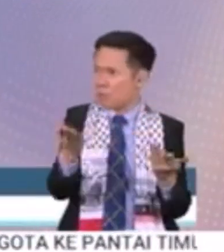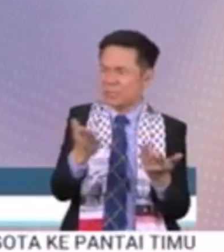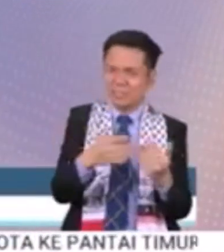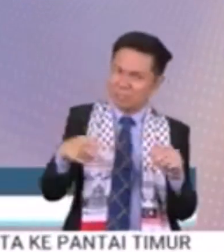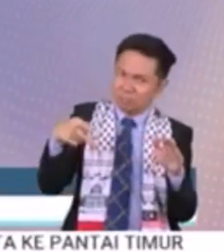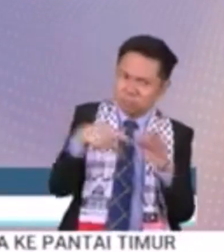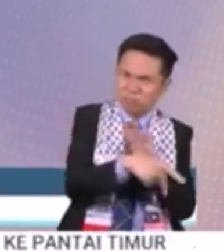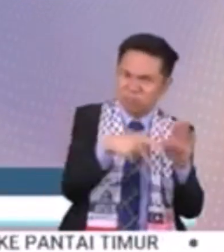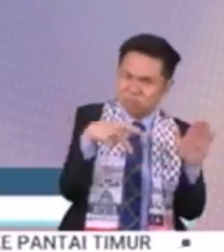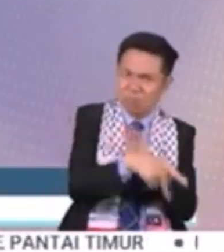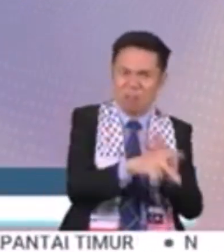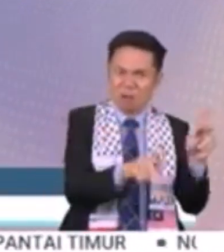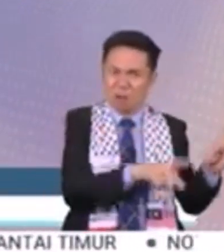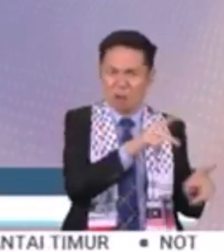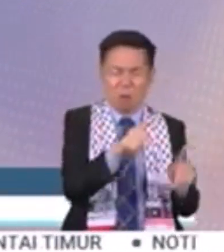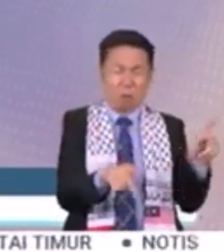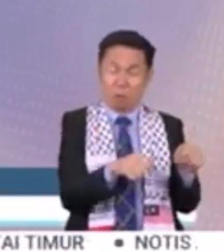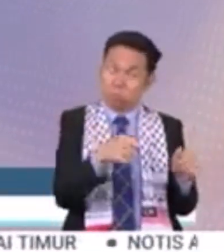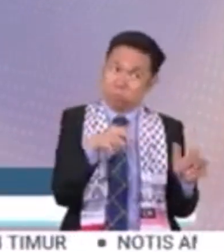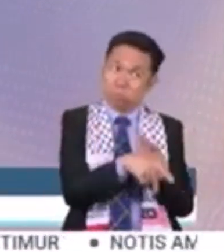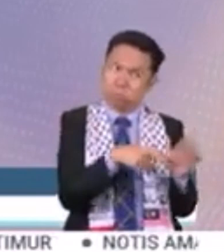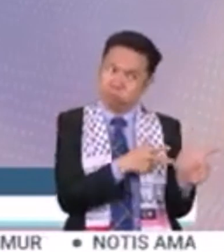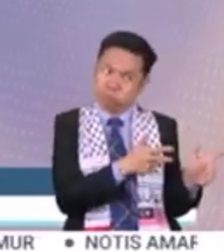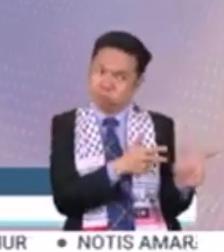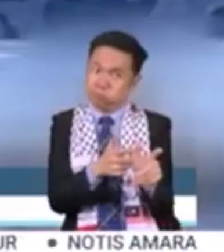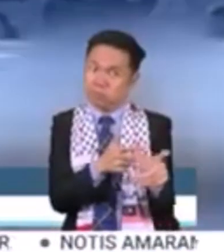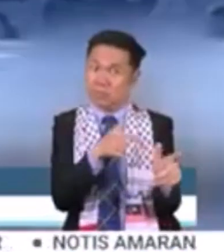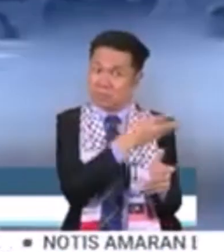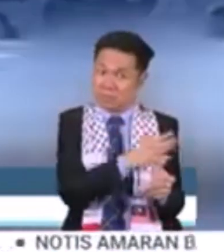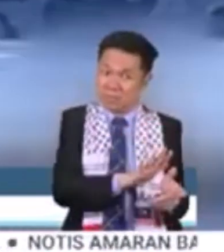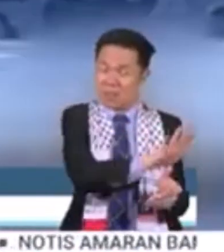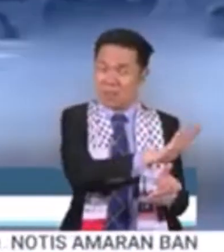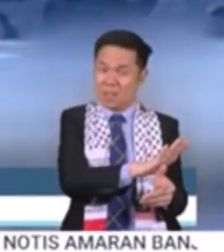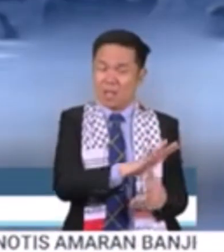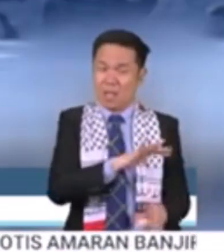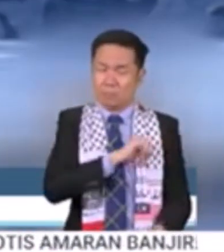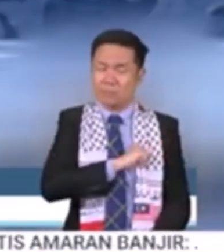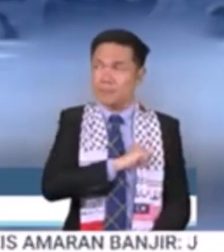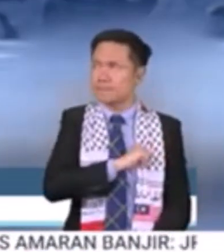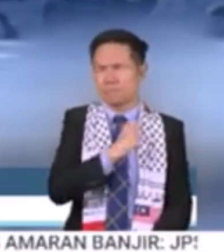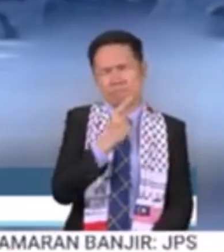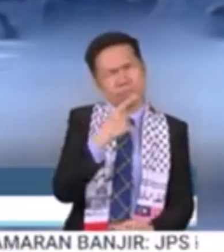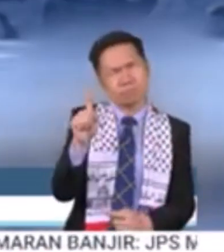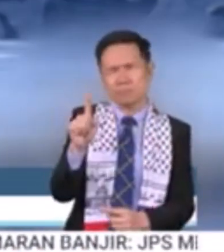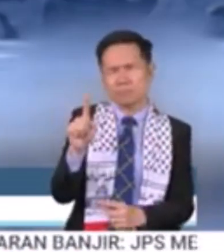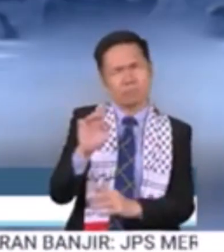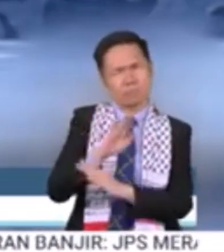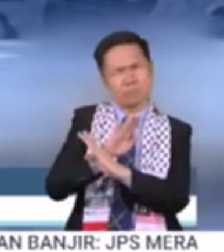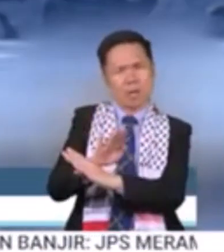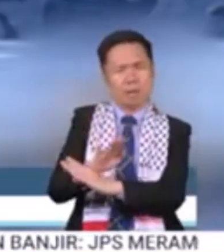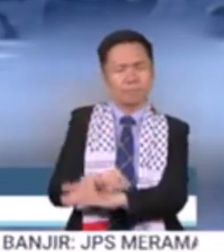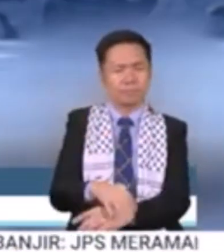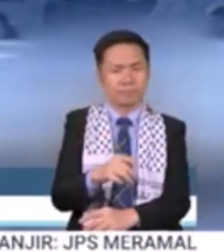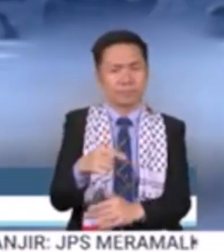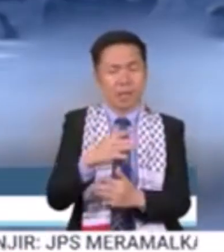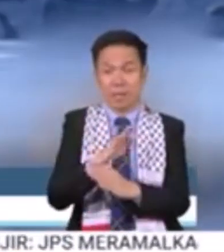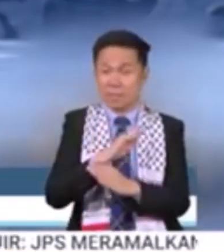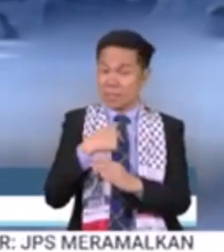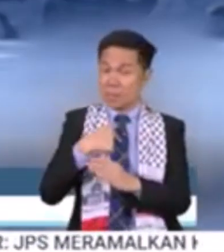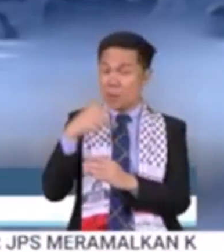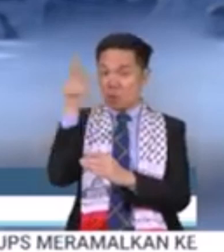pembunuhan orang awam yang berleluasa kerajaan tidak mengiktiraf mana-mana